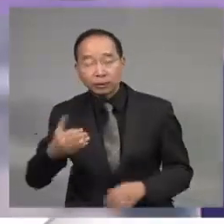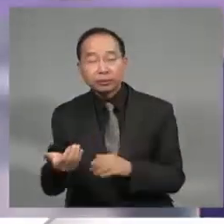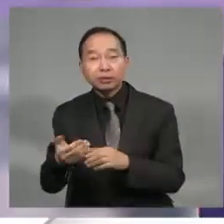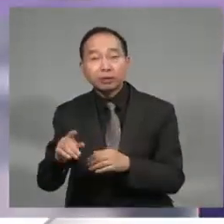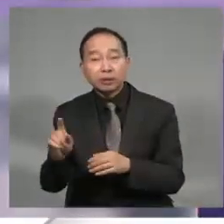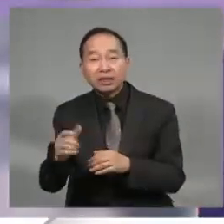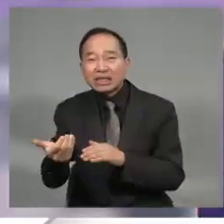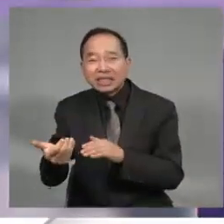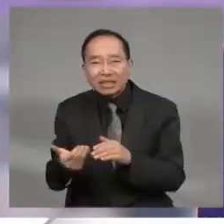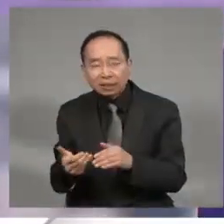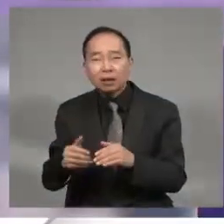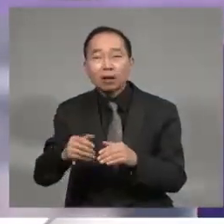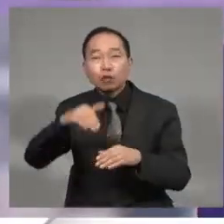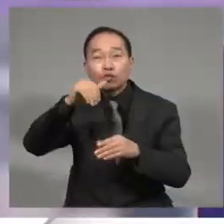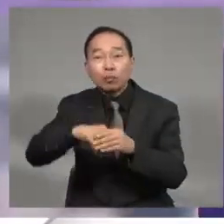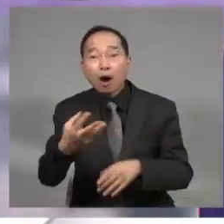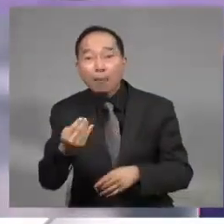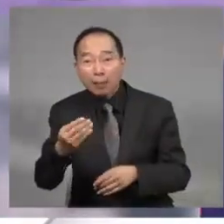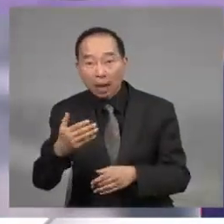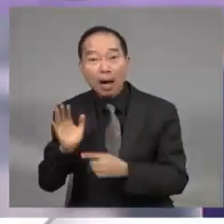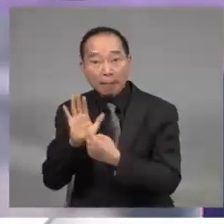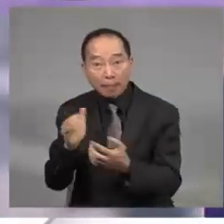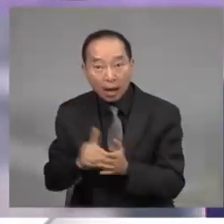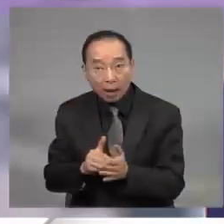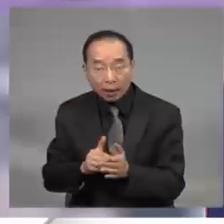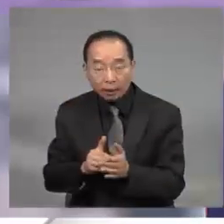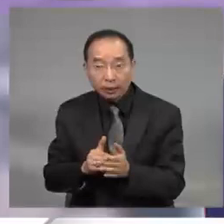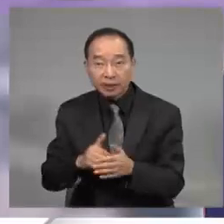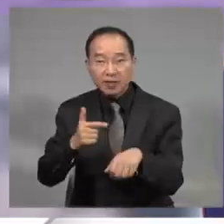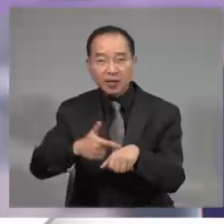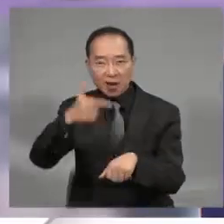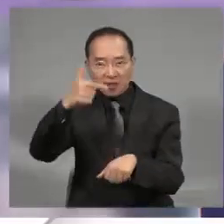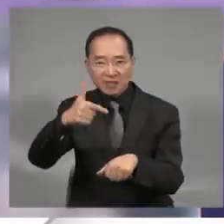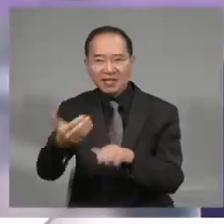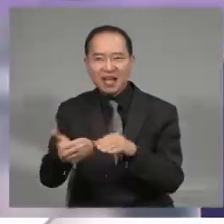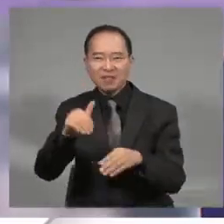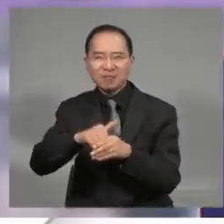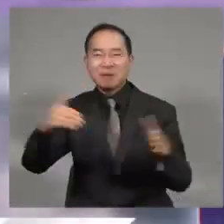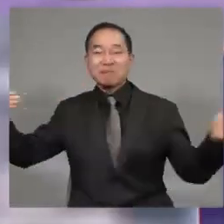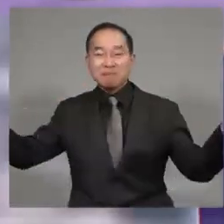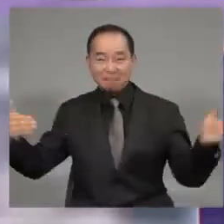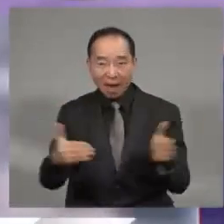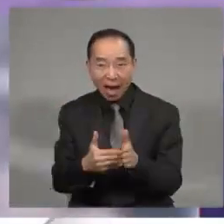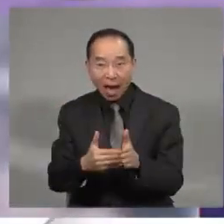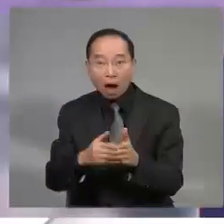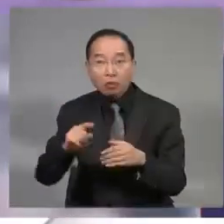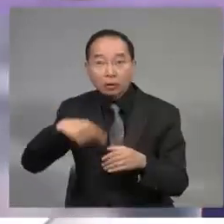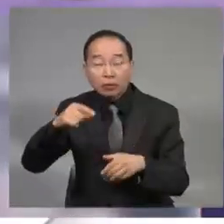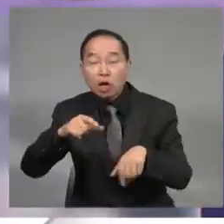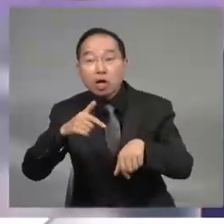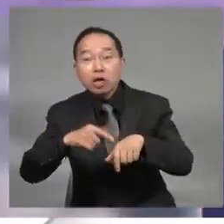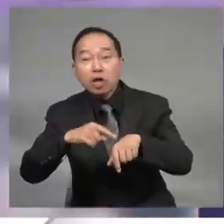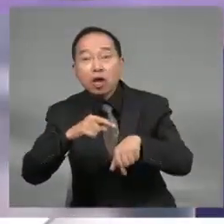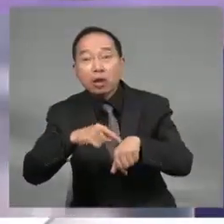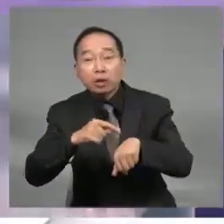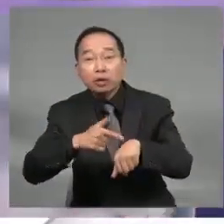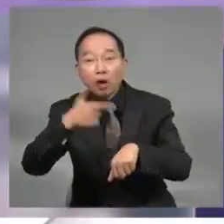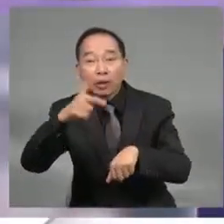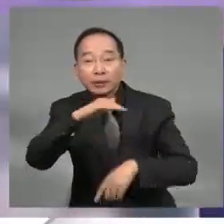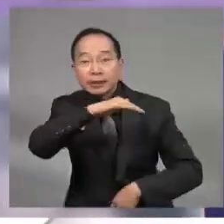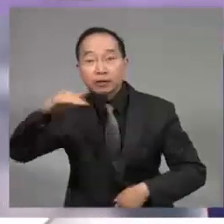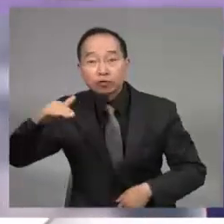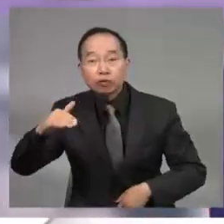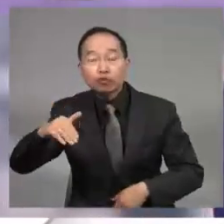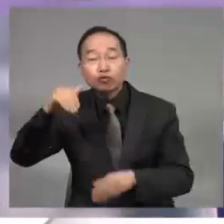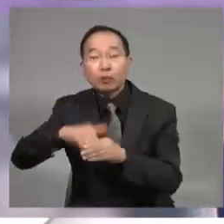사전투표율을 소개해 주셨는데요. 잠시 후에 사전투표가 모두 끝이 나면 1일차 사전투표율도 부탁을 드리도록 하겠습니다. 자,